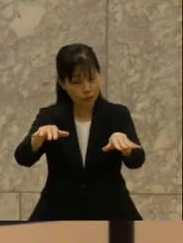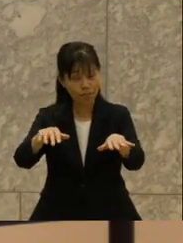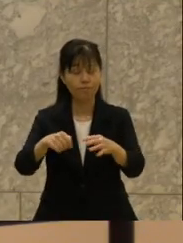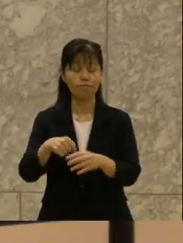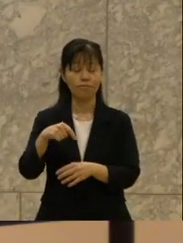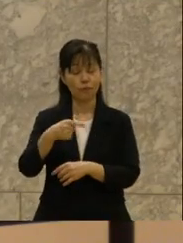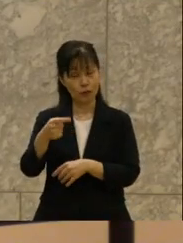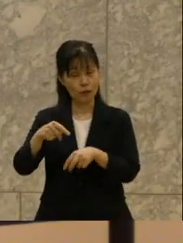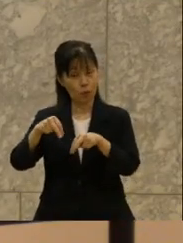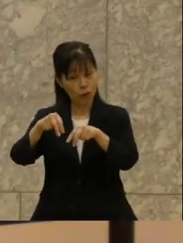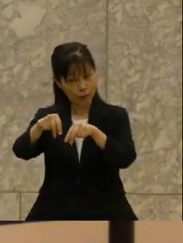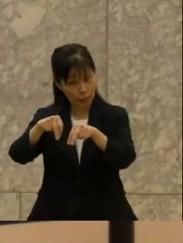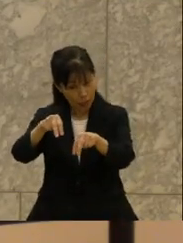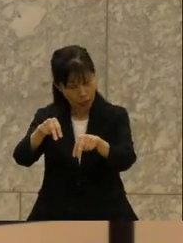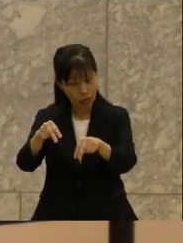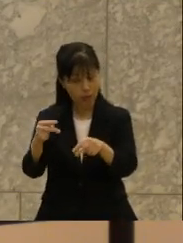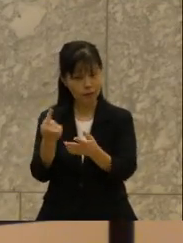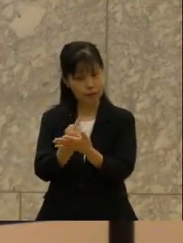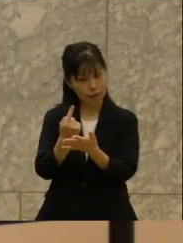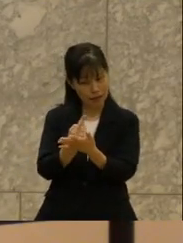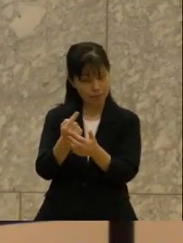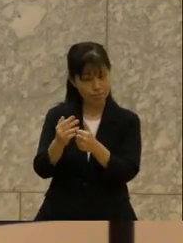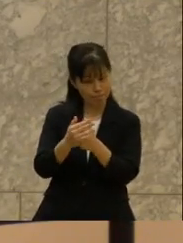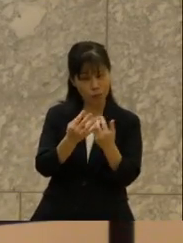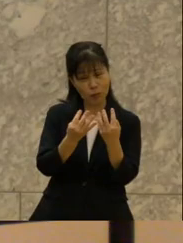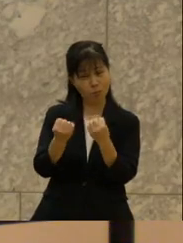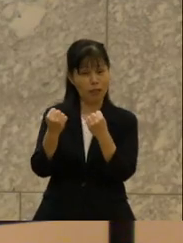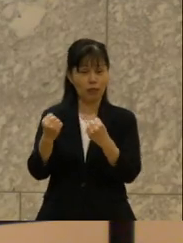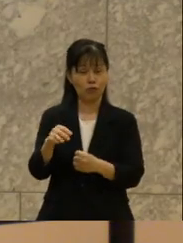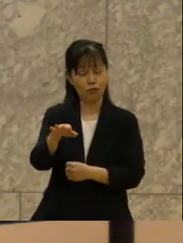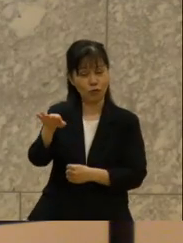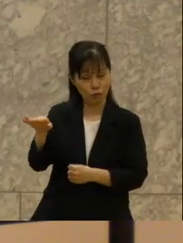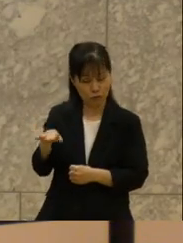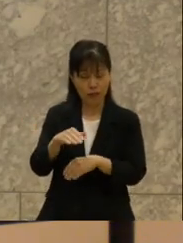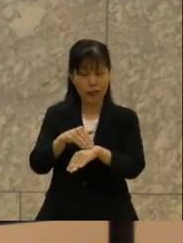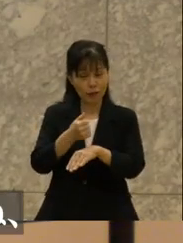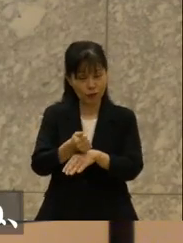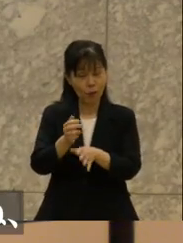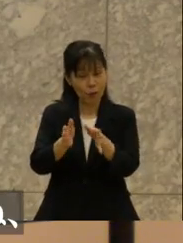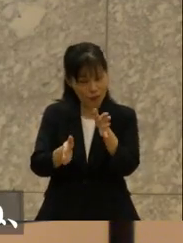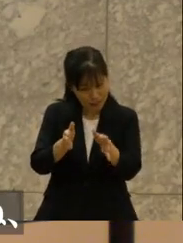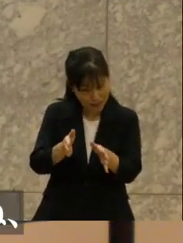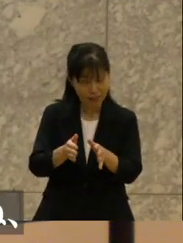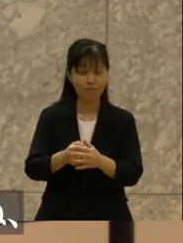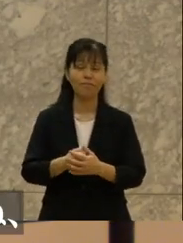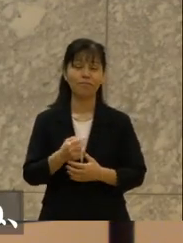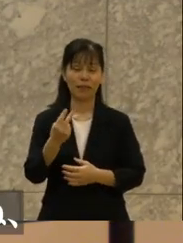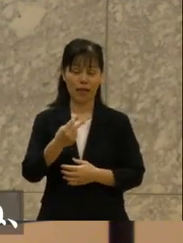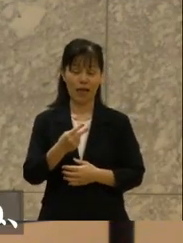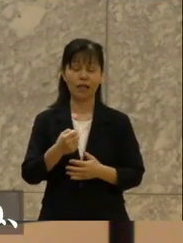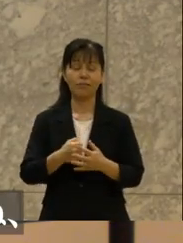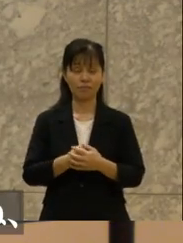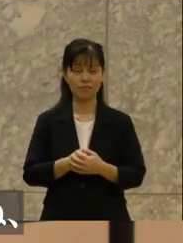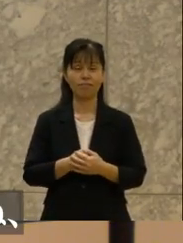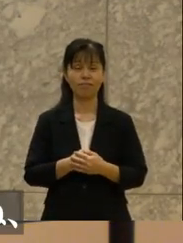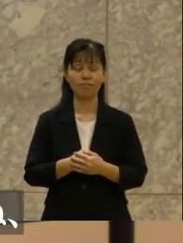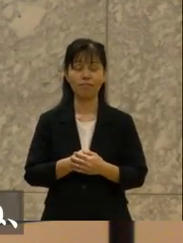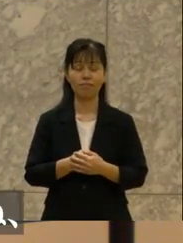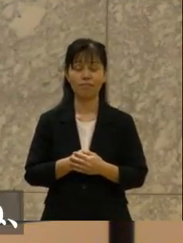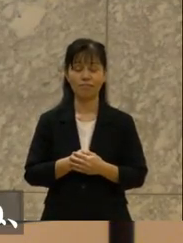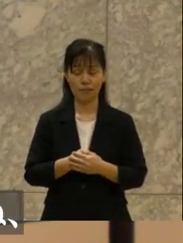ボランティアとして関わられる方も多かろうと思いますその時にはあの選手をもてなしたりあるいは逆に言うとその